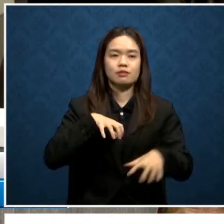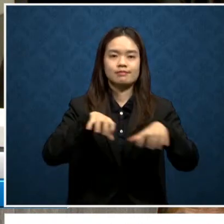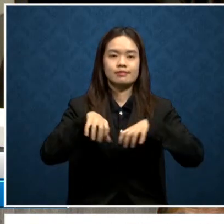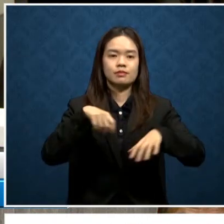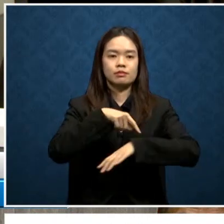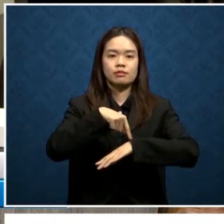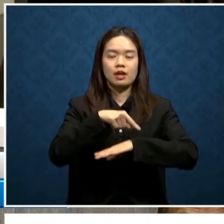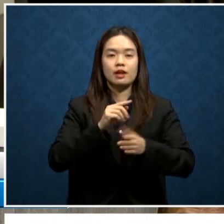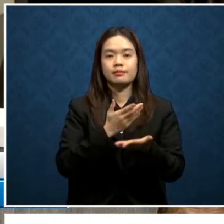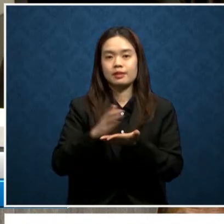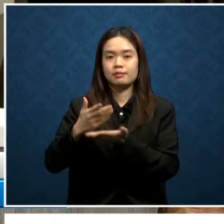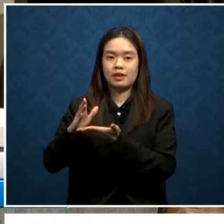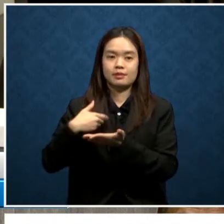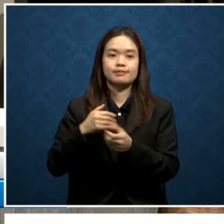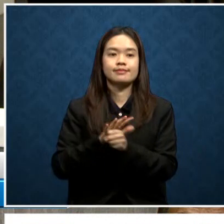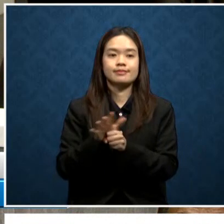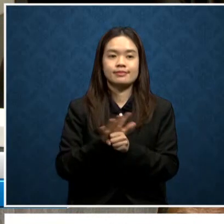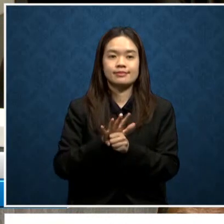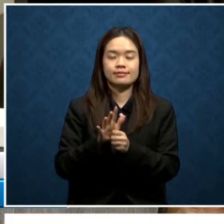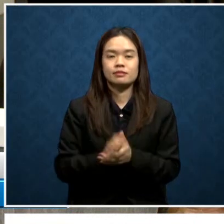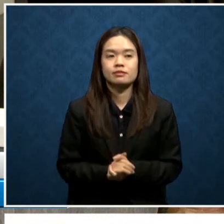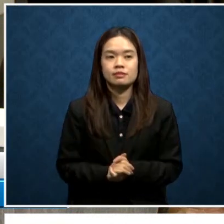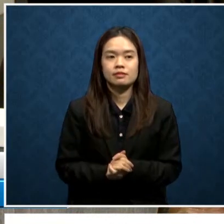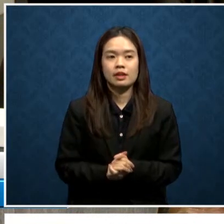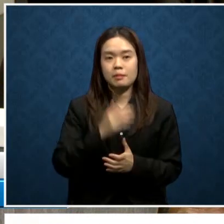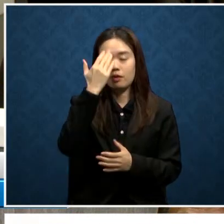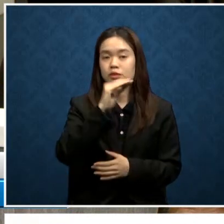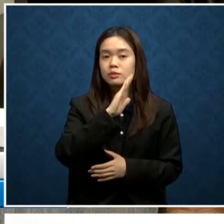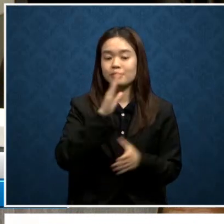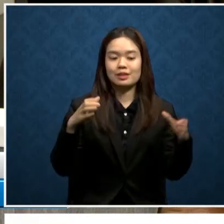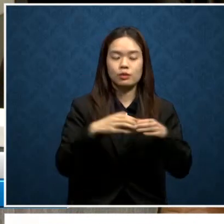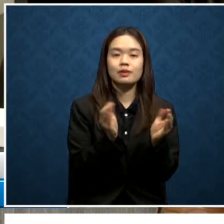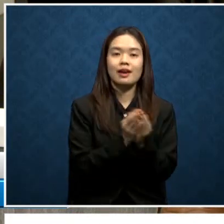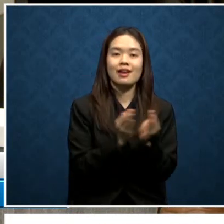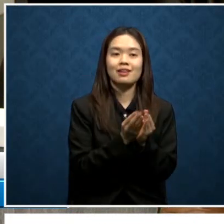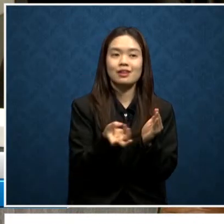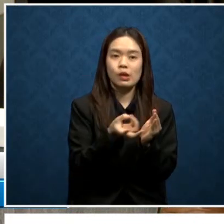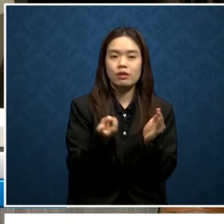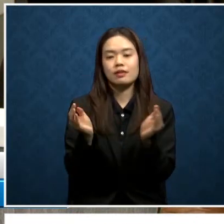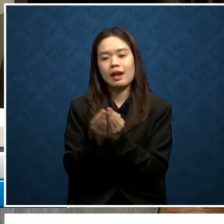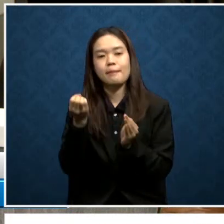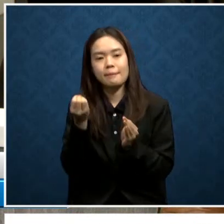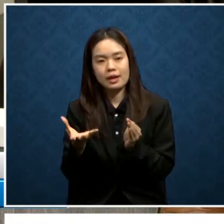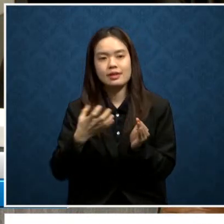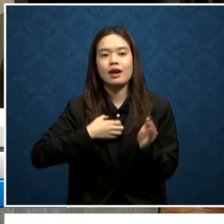ลี่ยกันให้ได้พอสมควรอย่างน้อยให้มีเสียงข้างน้อยไมเนอร์โหวตเนี่ยนะคะ